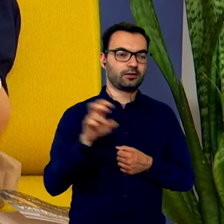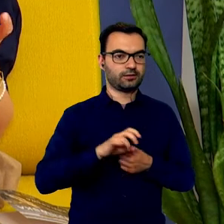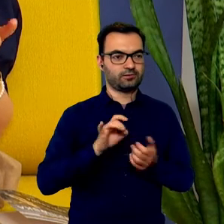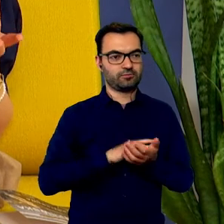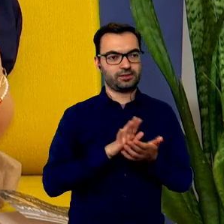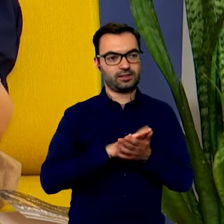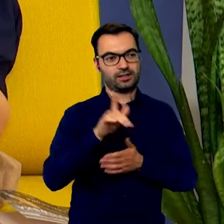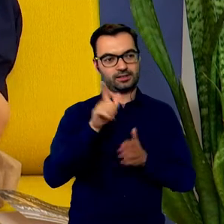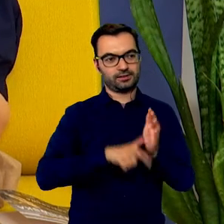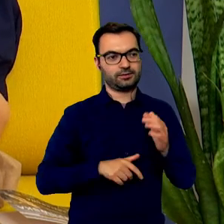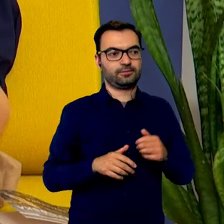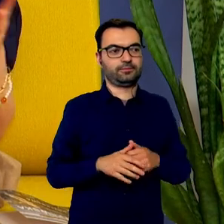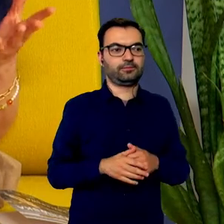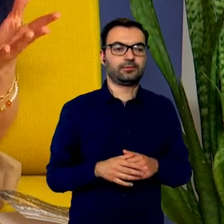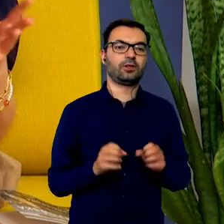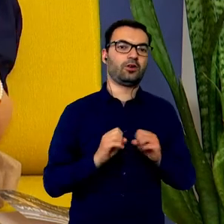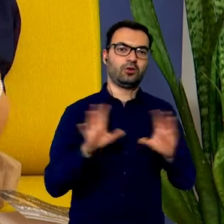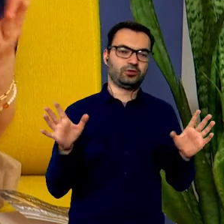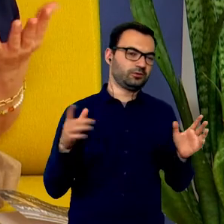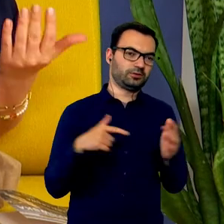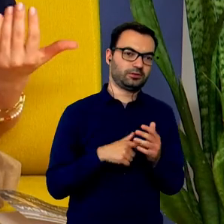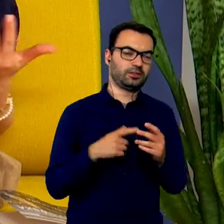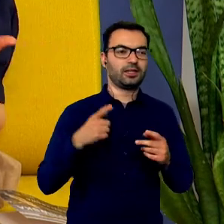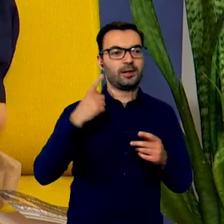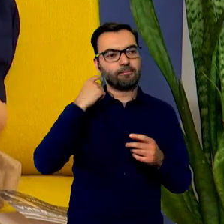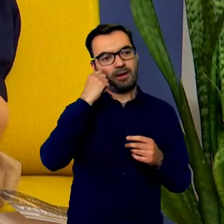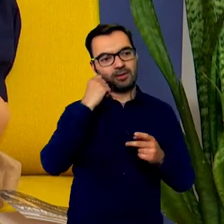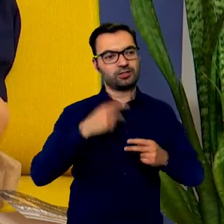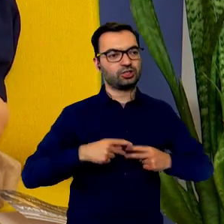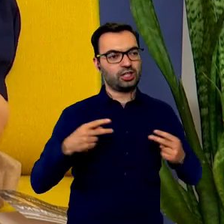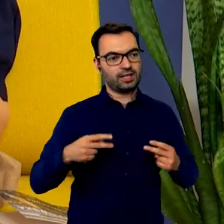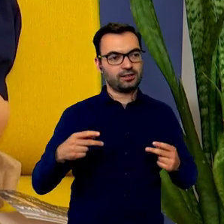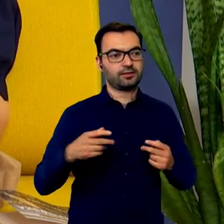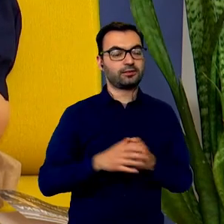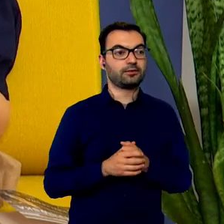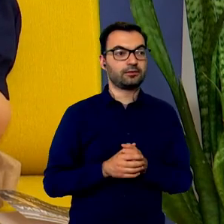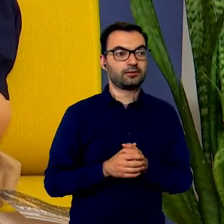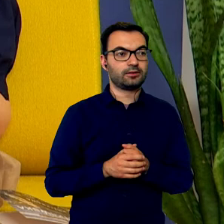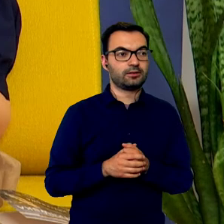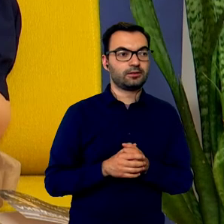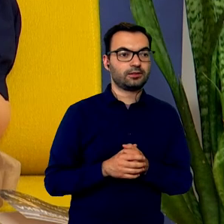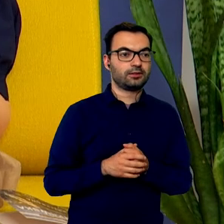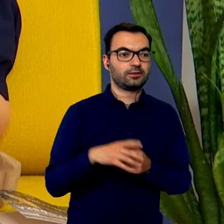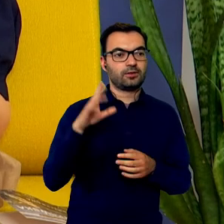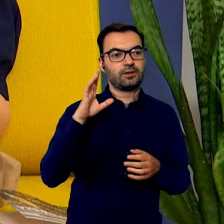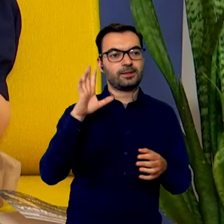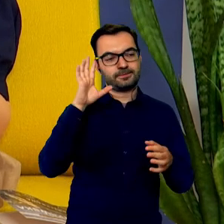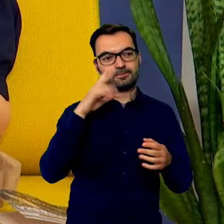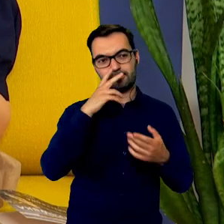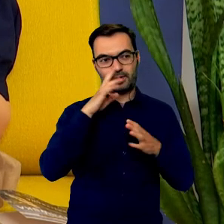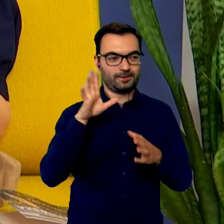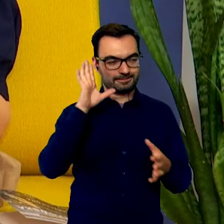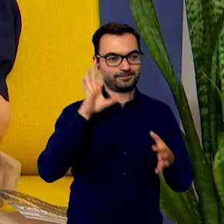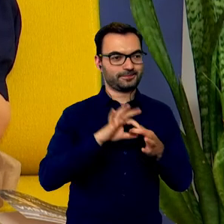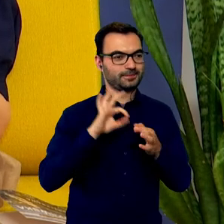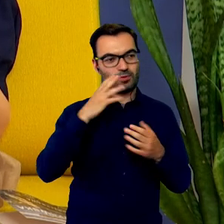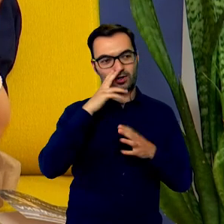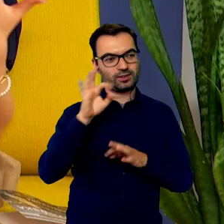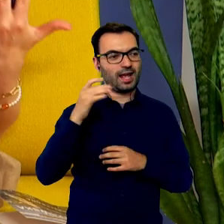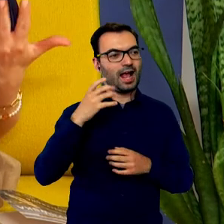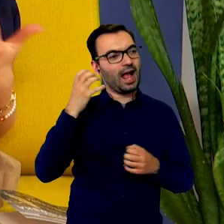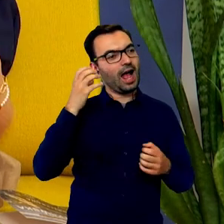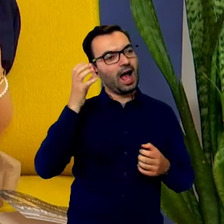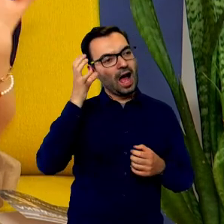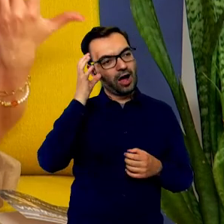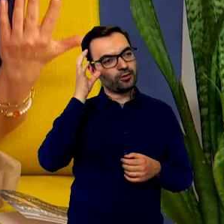trafił, bo też myślę, że no, oczywiście, że mamy do czynienia, dziennik odzwierciedla autorkę w tym przypadku, i to